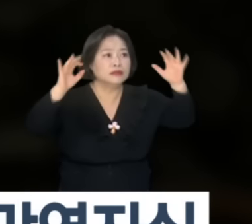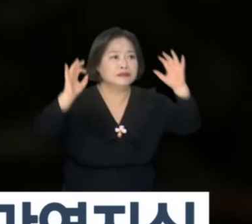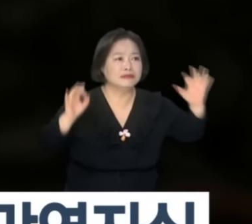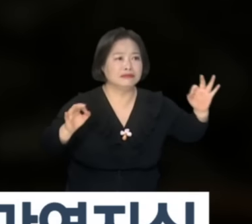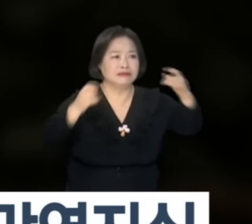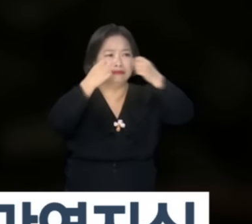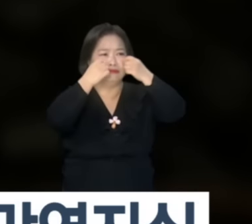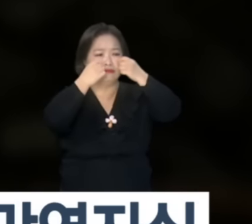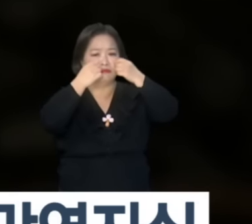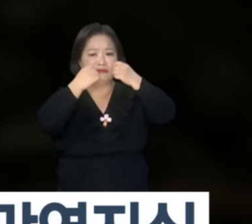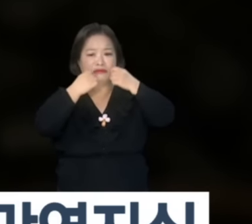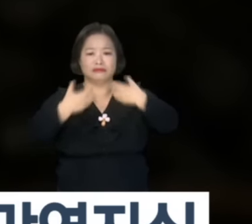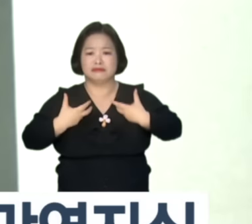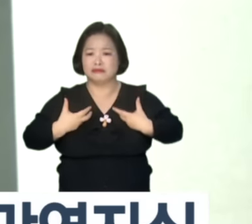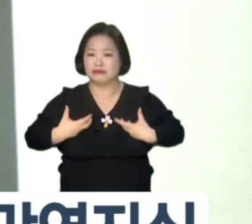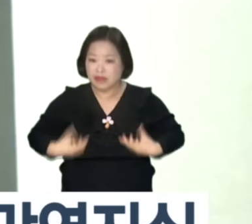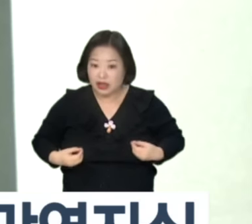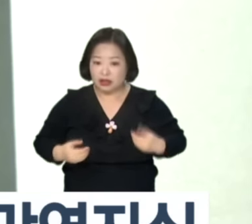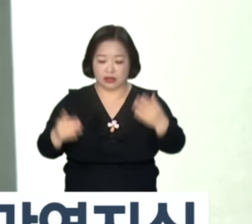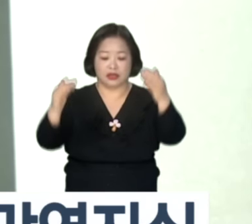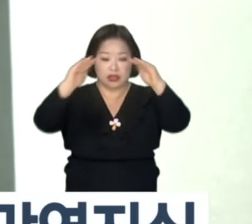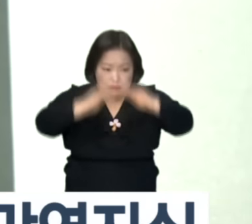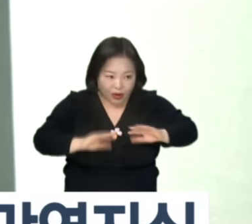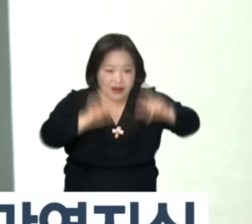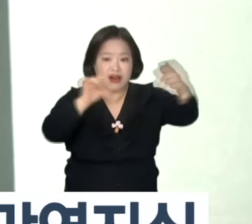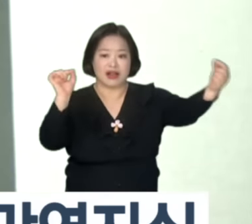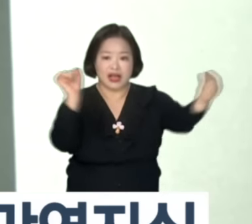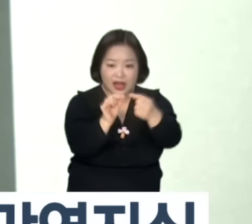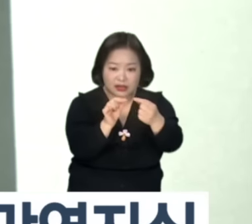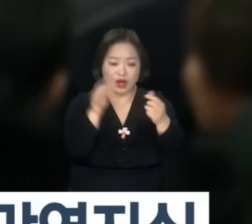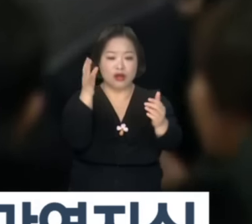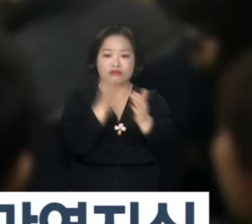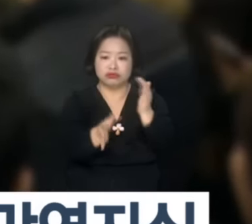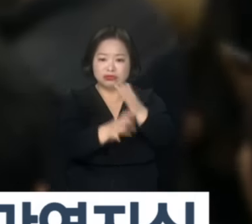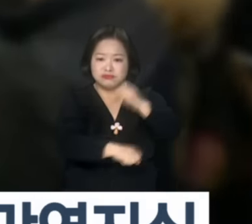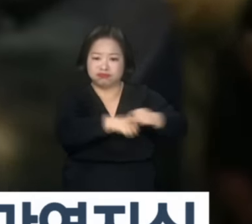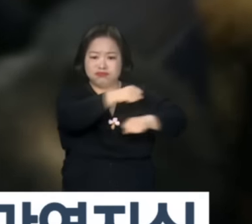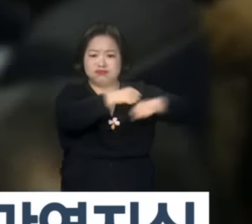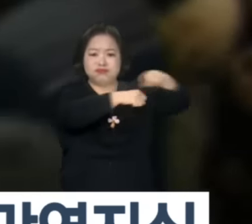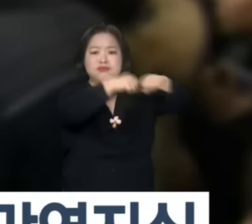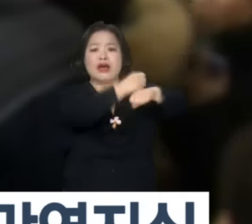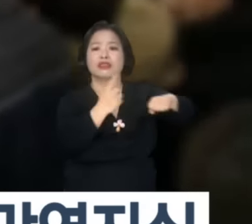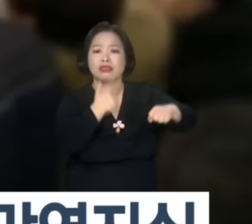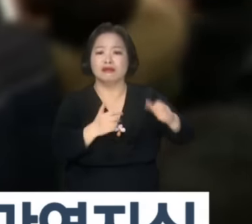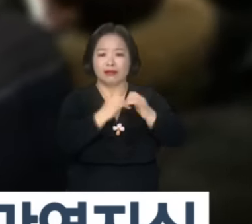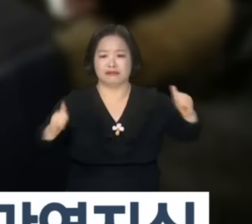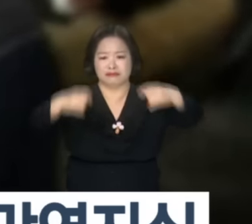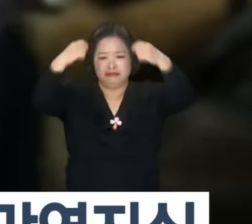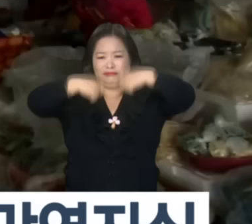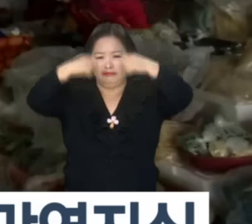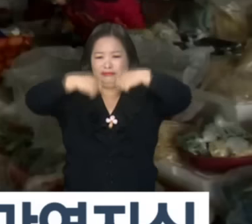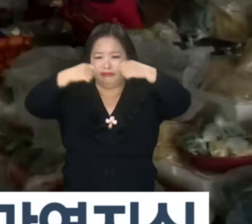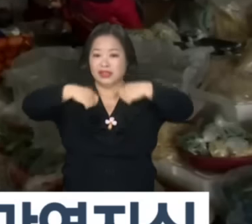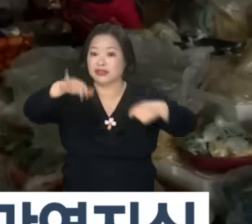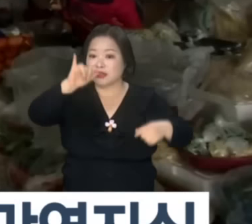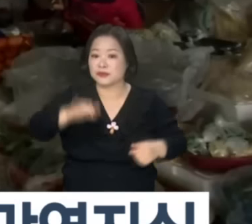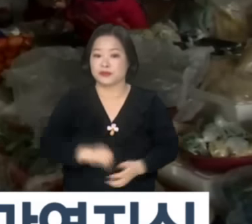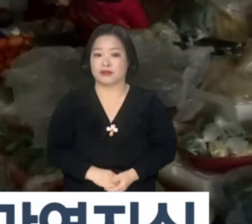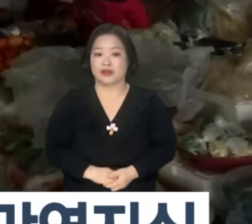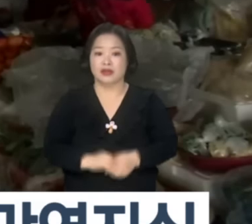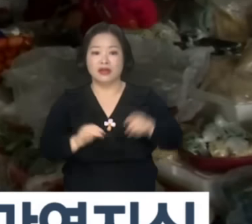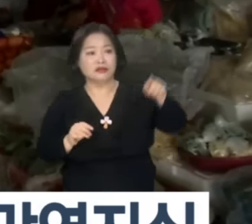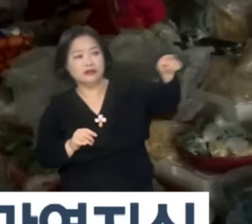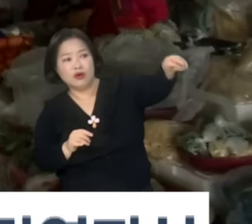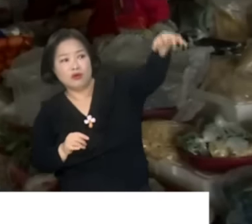망연자실한 모습입니다. 특히 설 대목을 앞두고 평소보다 많은 양의 물건을 들여놨던 상인들은 울분을 터뜨렸습니다. 끝에